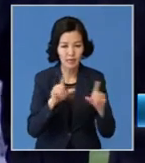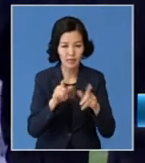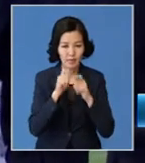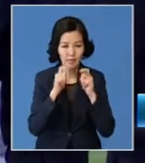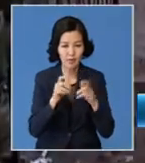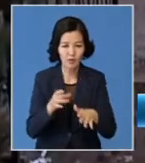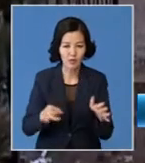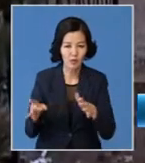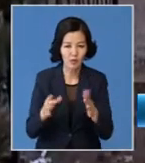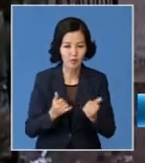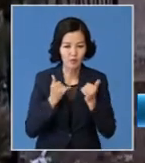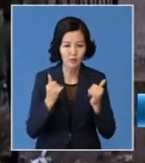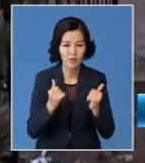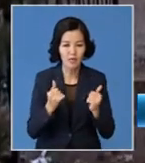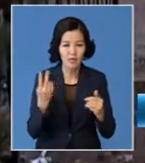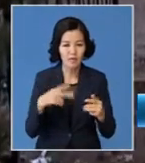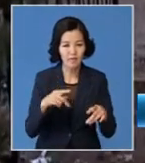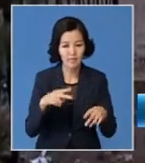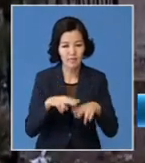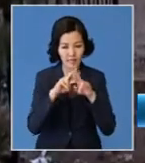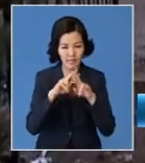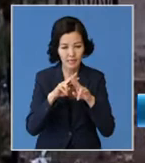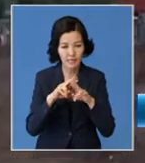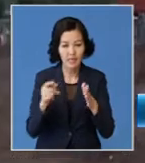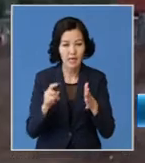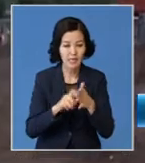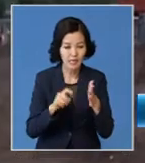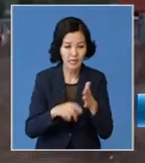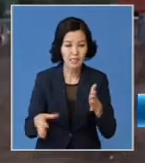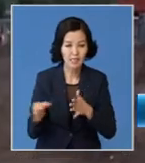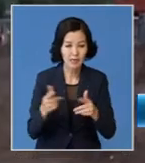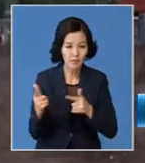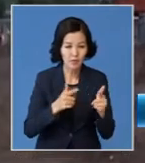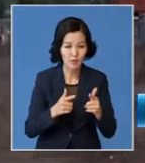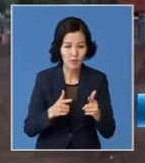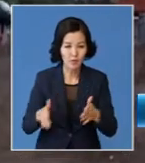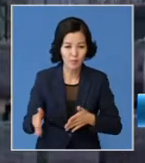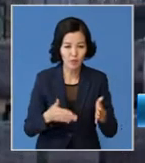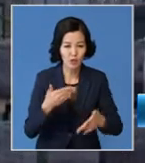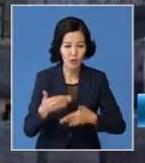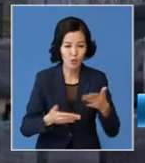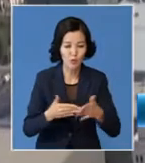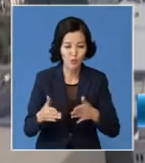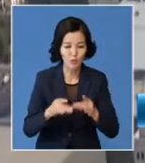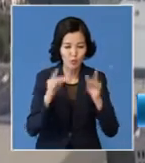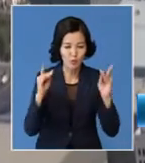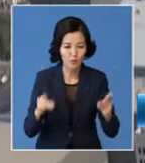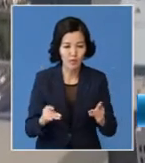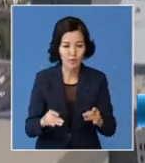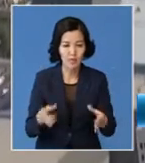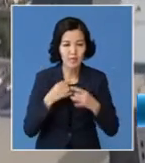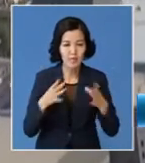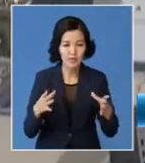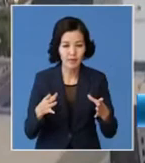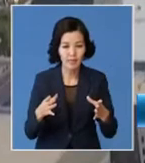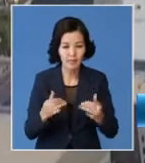от региона в честь именинницы столицы. К примеру, Карагандинская область готовит пешеходный бульвар. Всего в дни празднования дня рождения